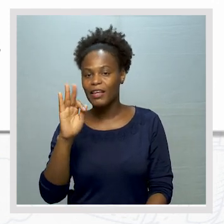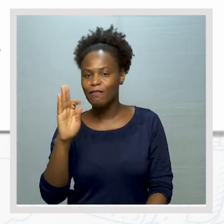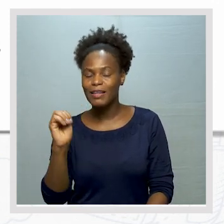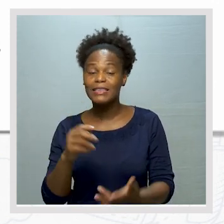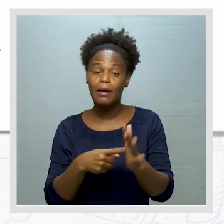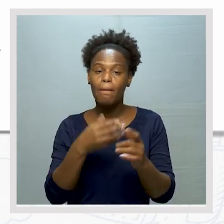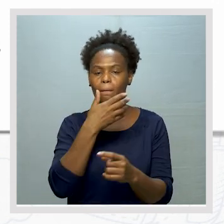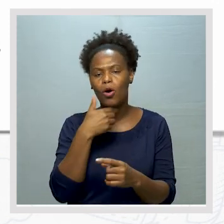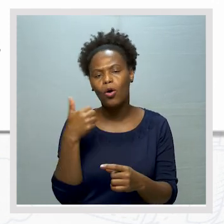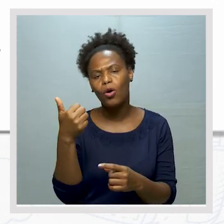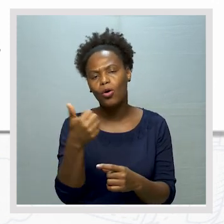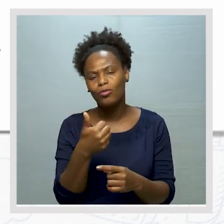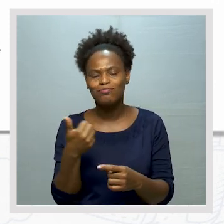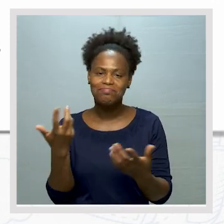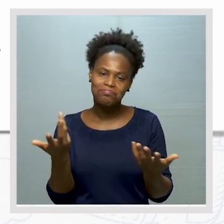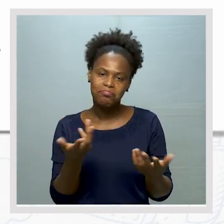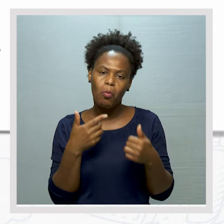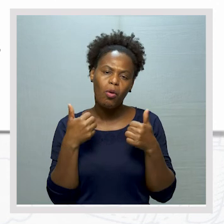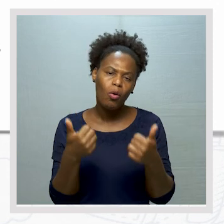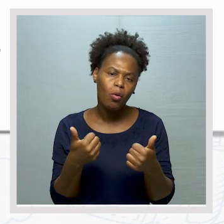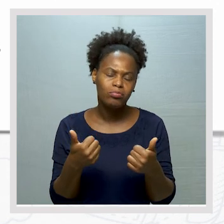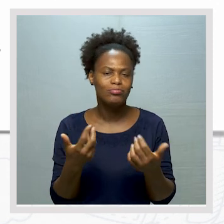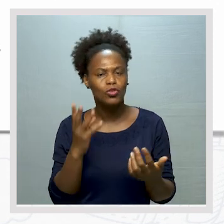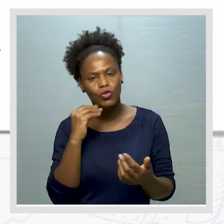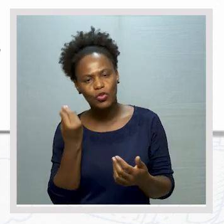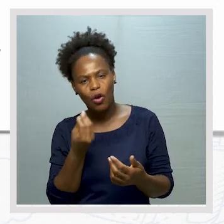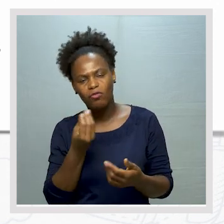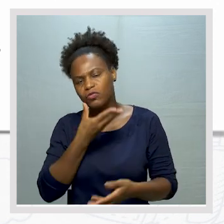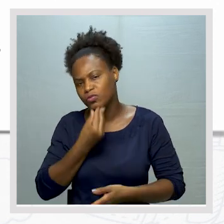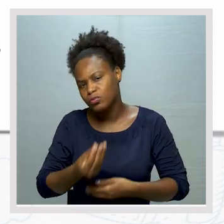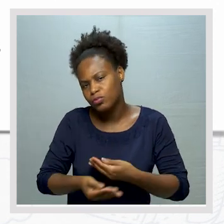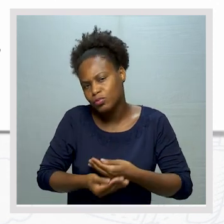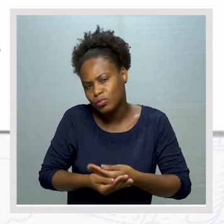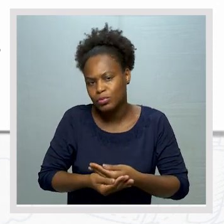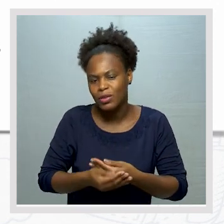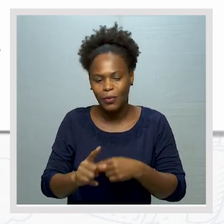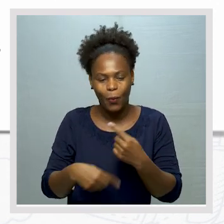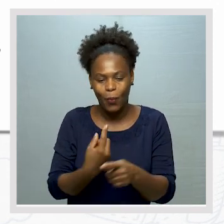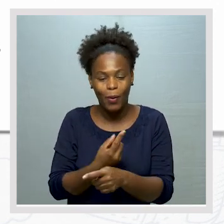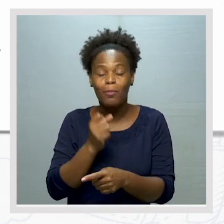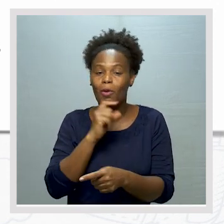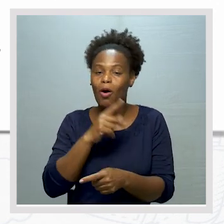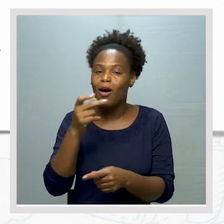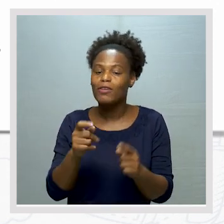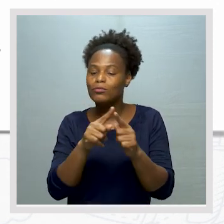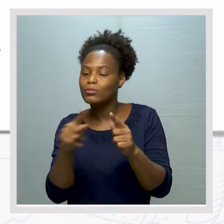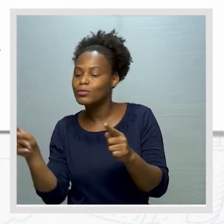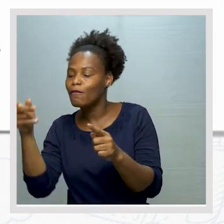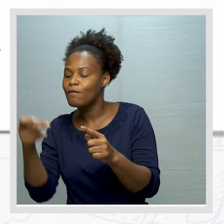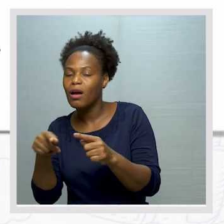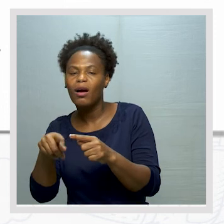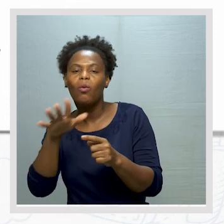joli, bon, jeune, vieux, etc., peuvent se placer ou alors se placent